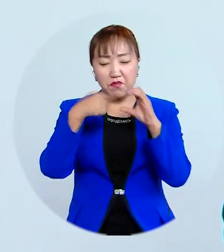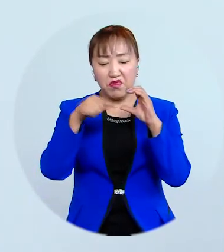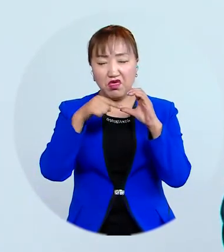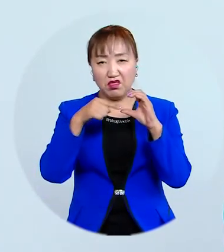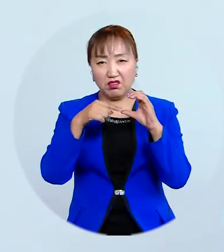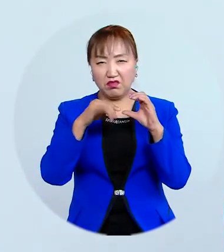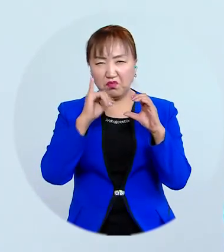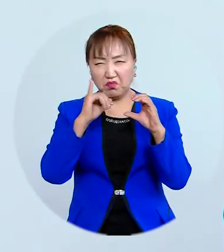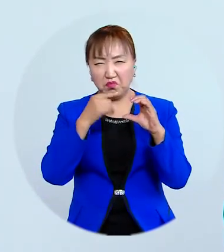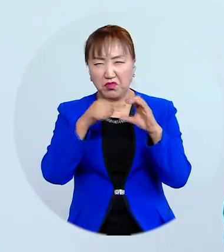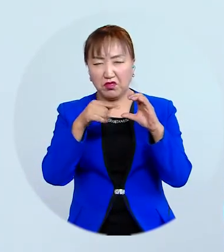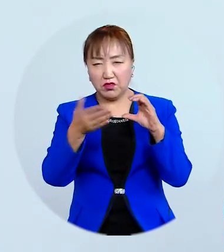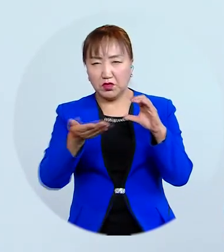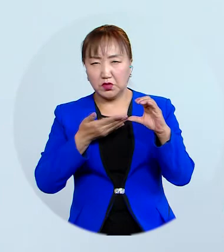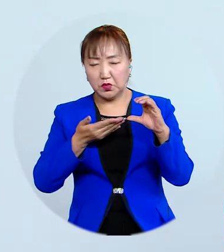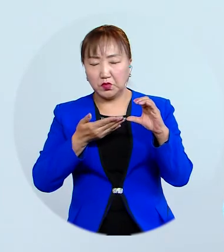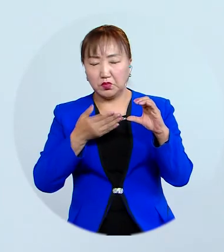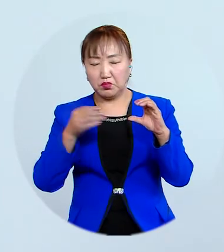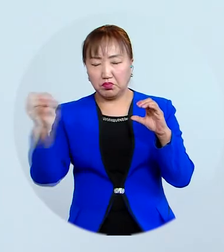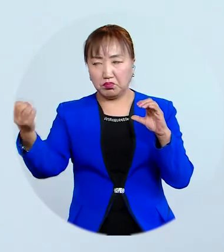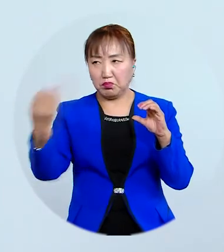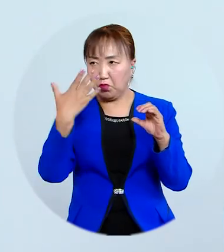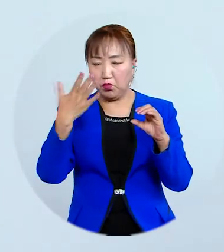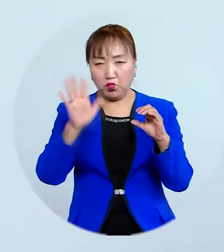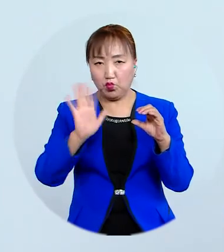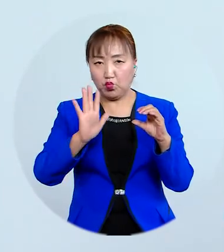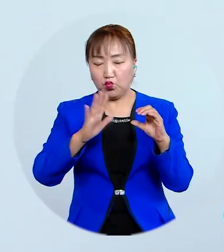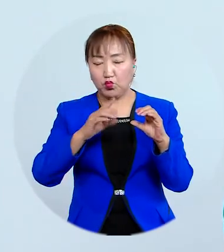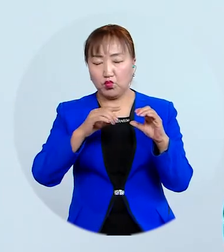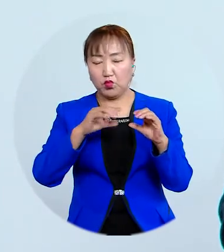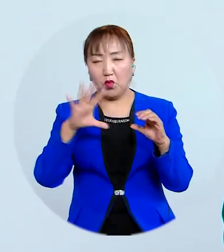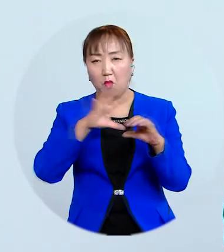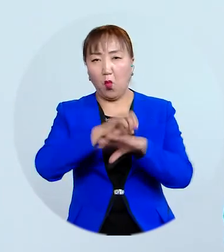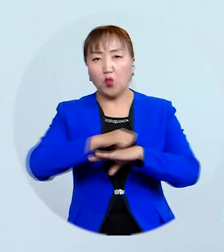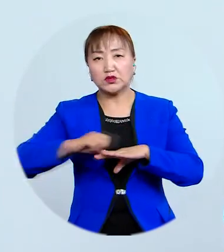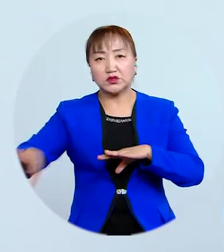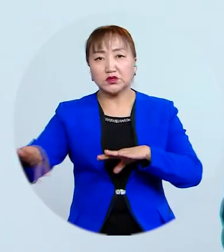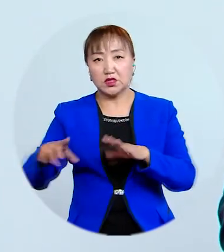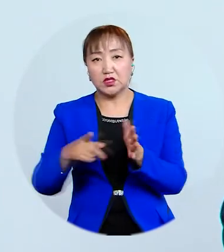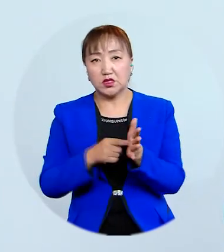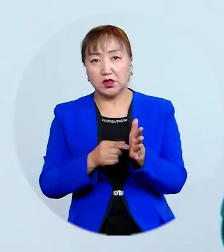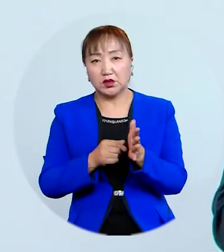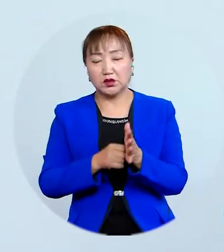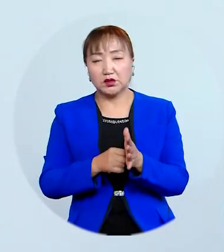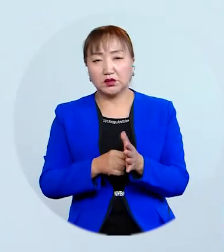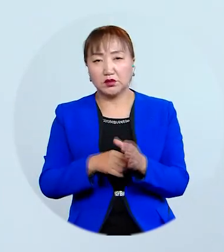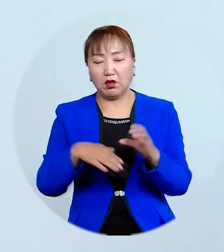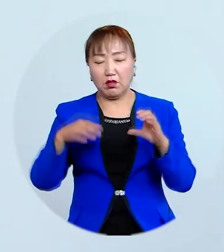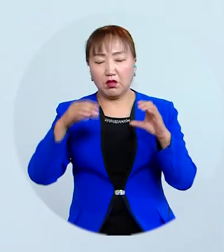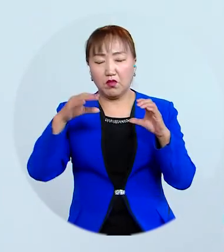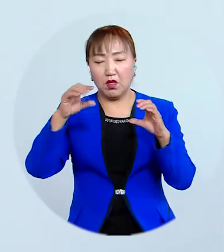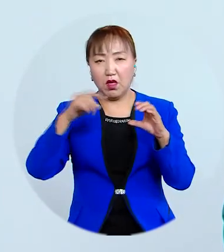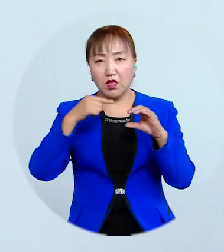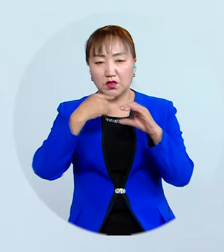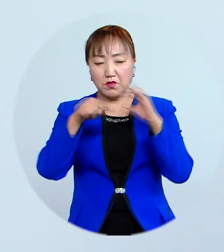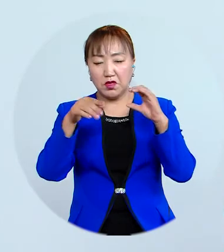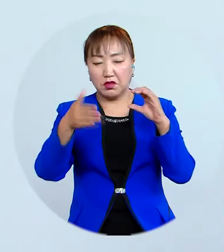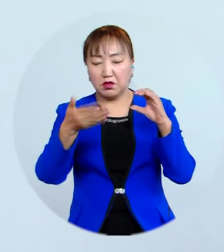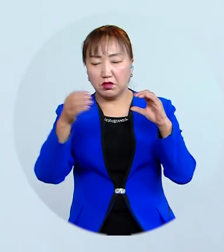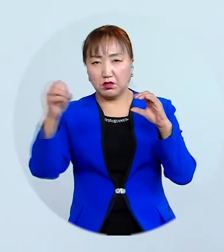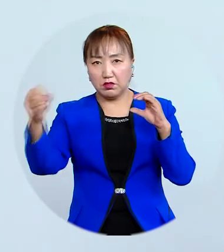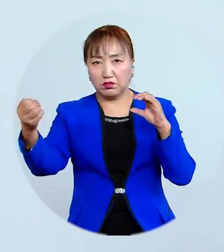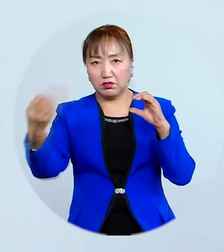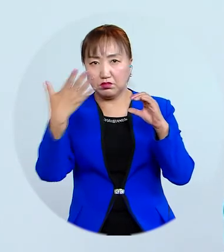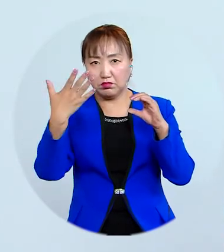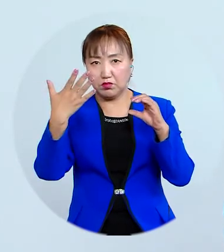бол аль болох нээхгүйгээр шууд устгахчих нь зүгээр. Хэрвээ нээх юм бол таны одоо компьютер лөө вирус нэвтрээд мэдээлэл чинь хуулж авах